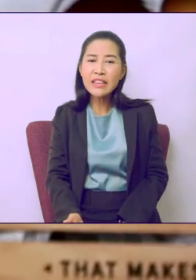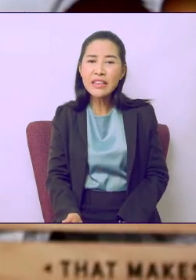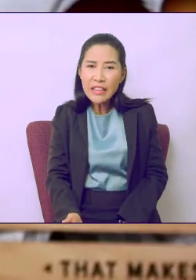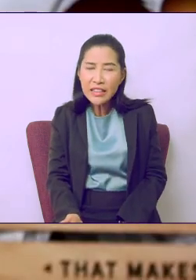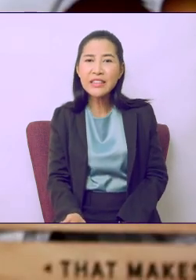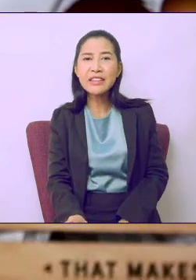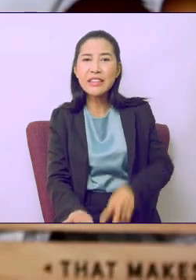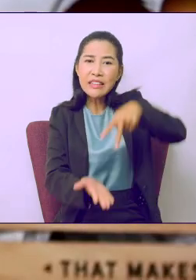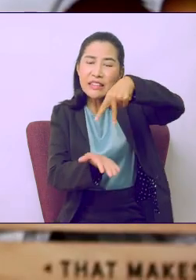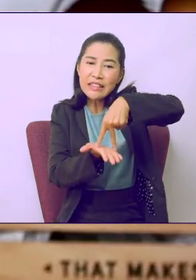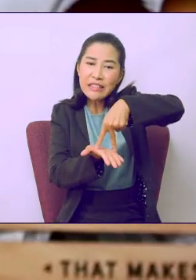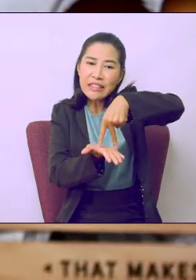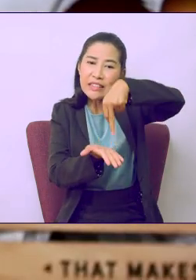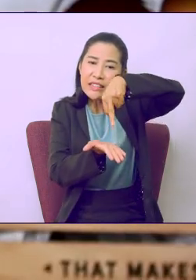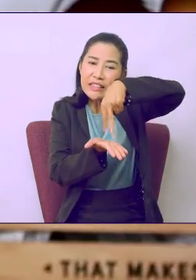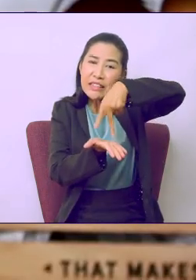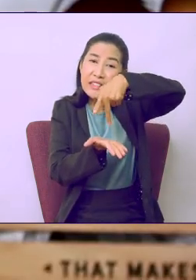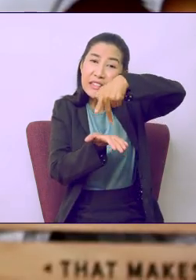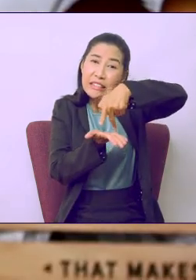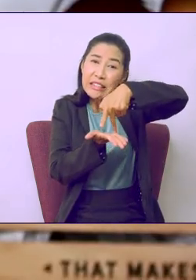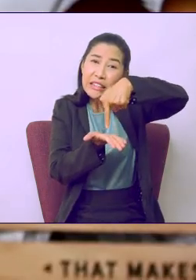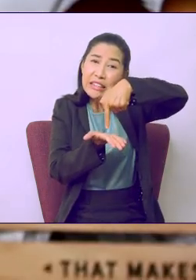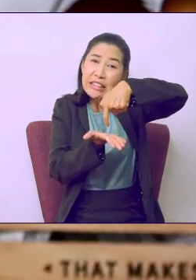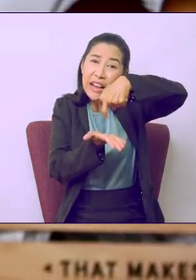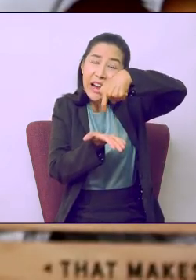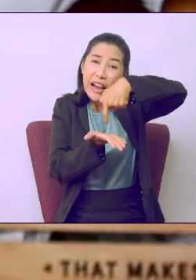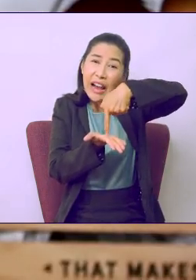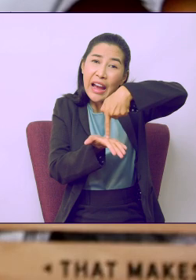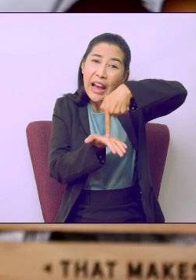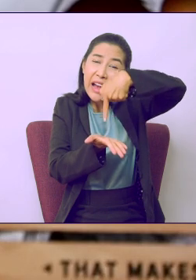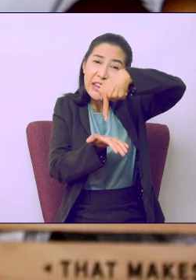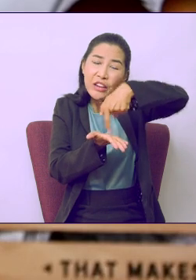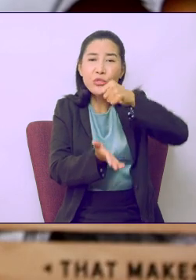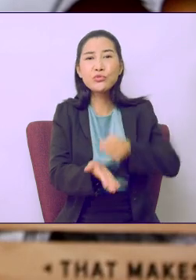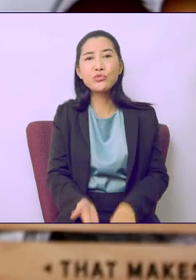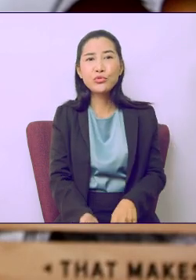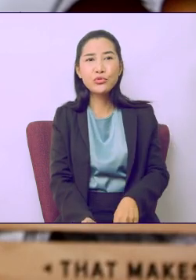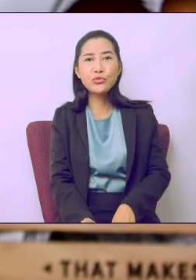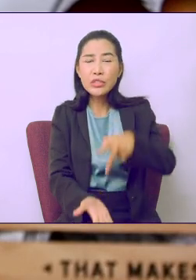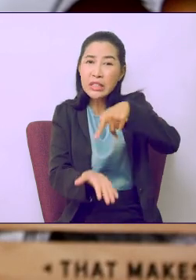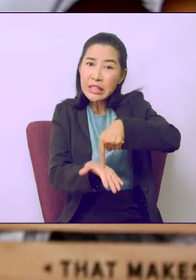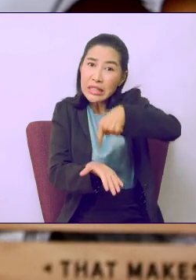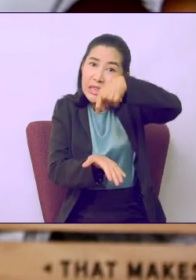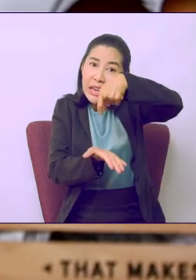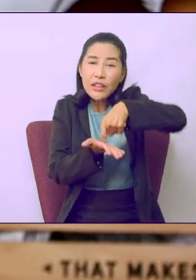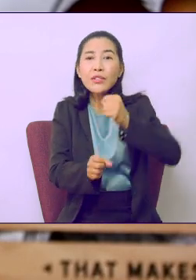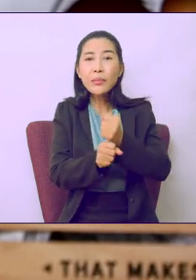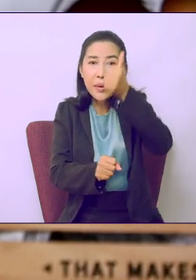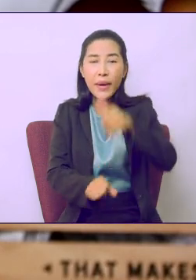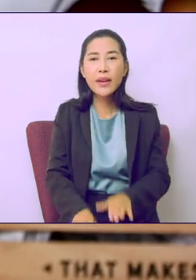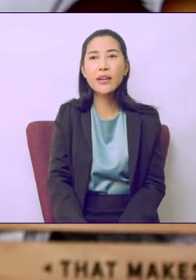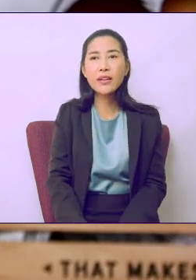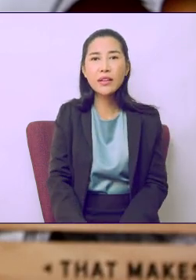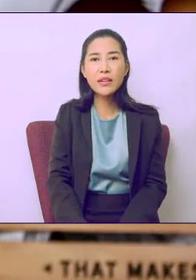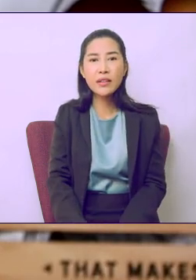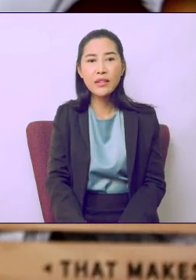เอ่อได้แบบตกมือหรือว่ารีบอร์ดหรือว่าน้องบางคนเนี่ยนะครับเราถามชื่อท่าเนี่ยนะครับสัปดาห์ต่อไปเตอบ